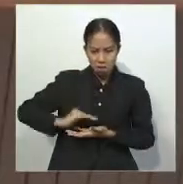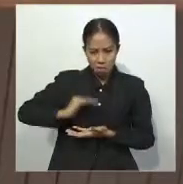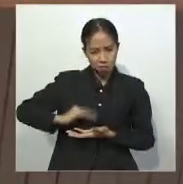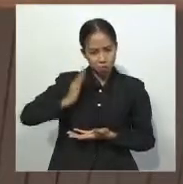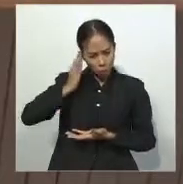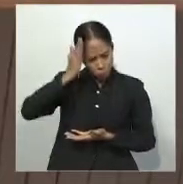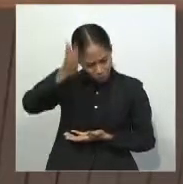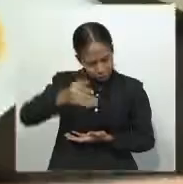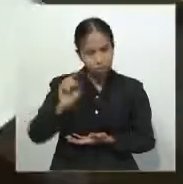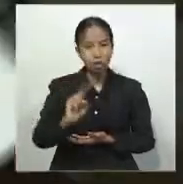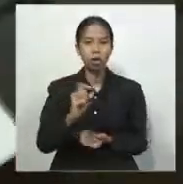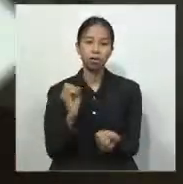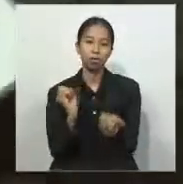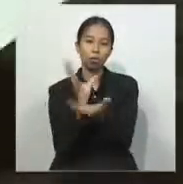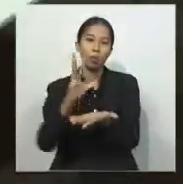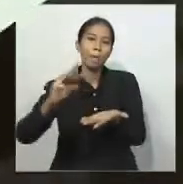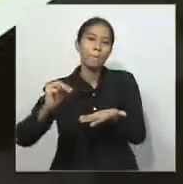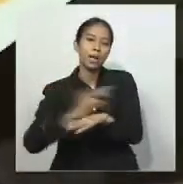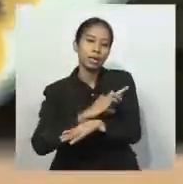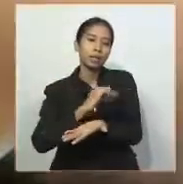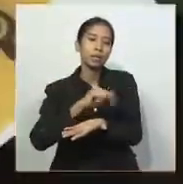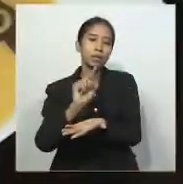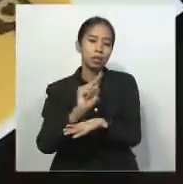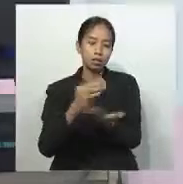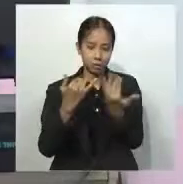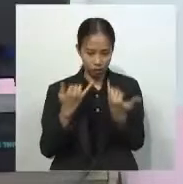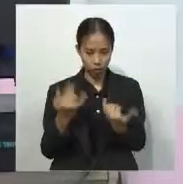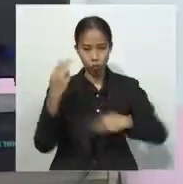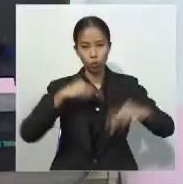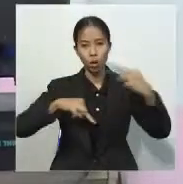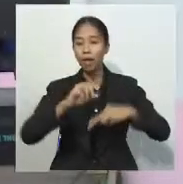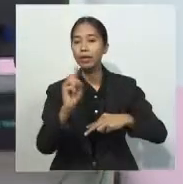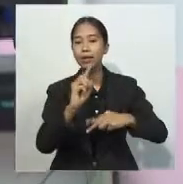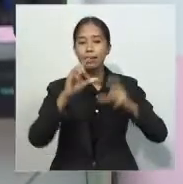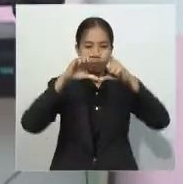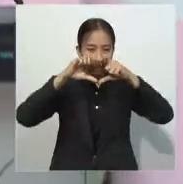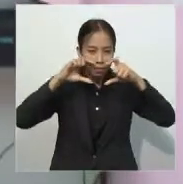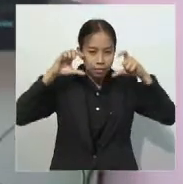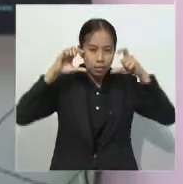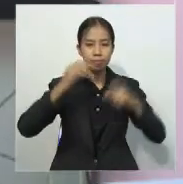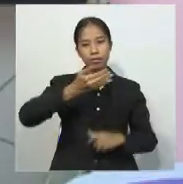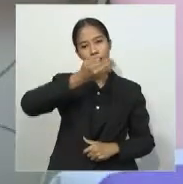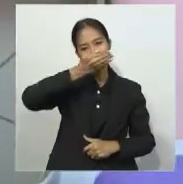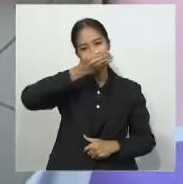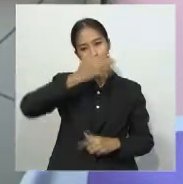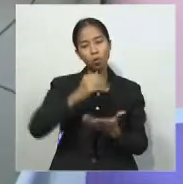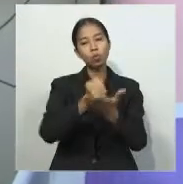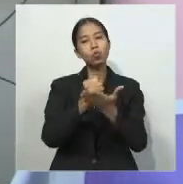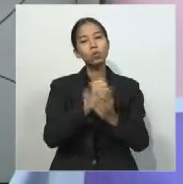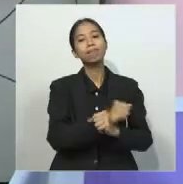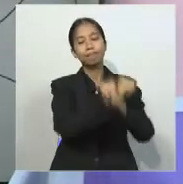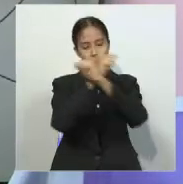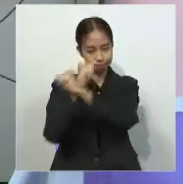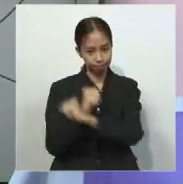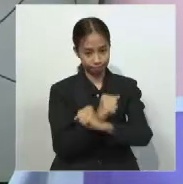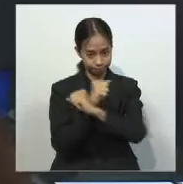ะเร็งได้ค่ะเพราะฉะนั้นวิธีการดูแลตัวเองง่ายที่สุดเลยนะคะสวมใส่หน้ากากอนามัยอันนี้เป็นการป้องกันในเบื้องต้นก็จะช่วยแก้ปัญห